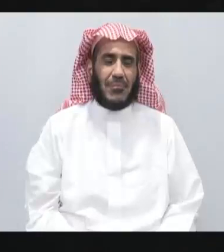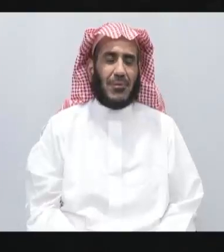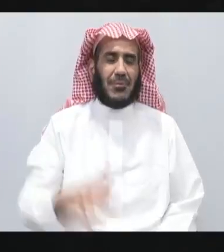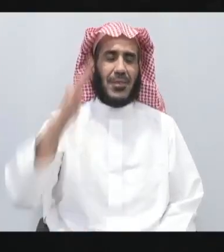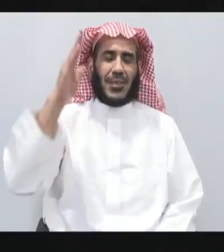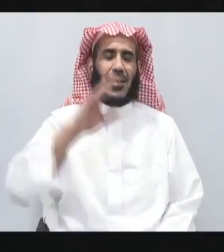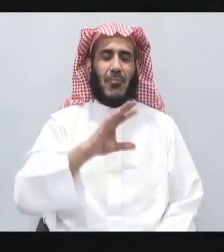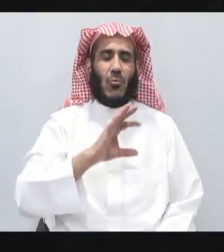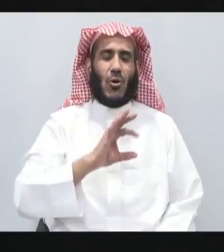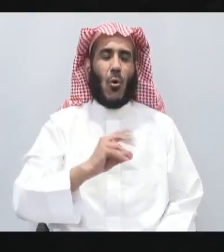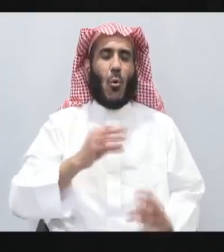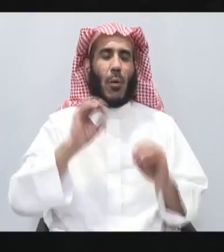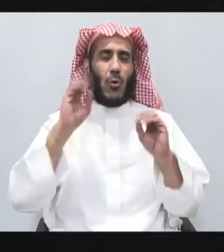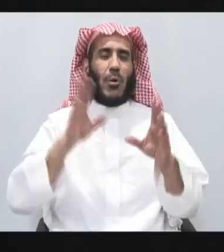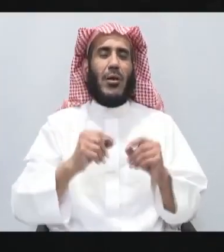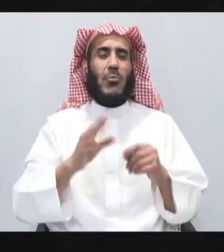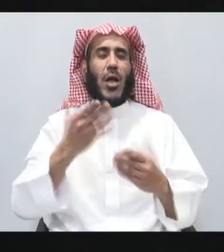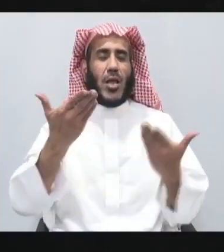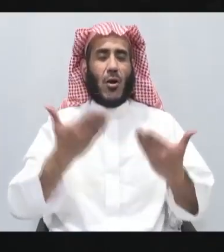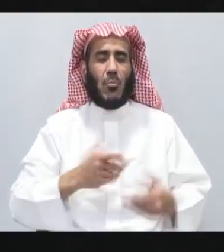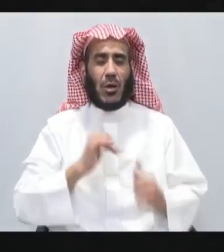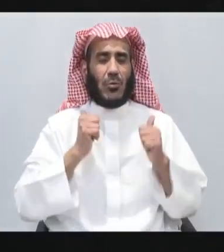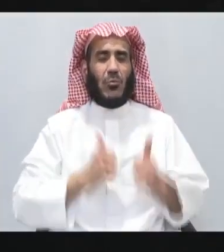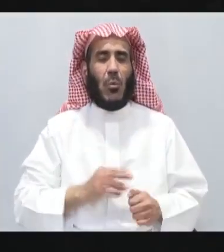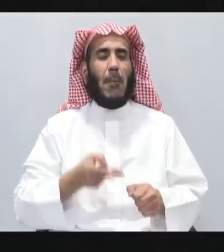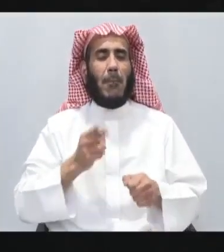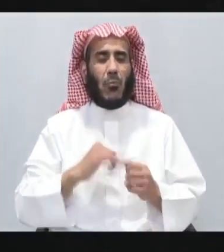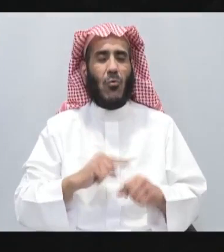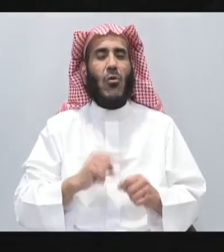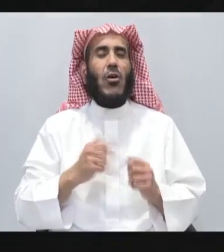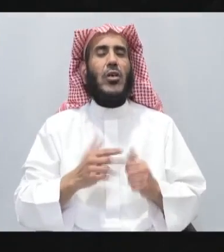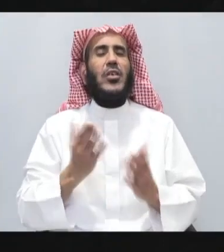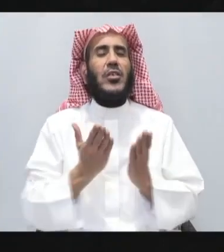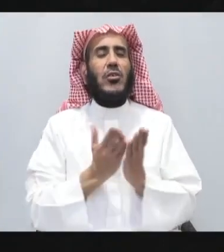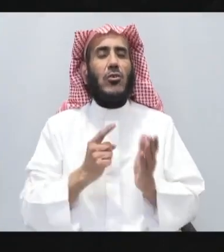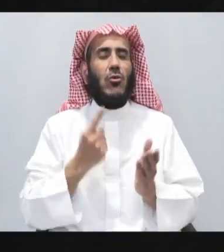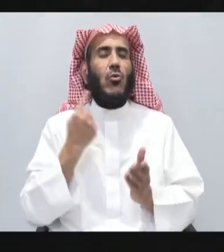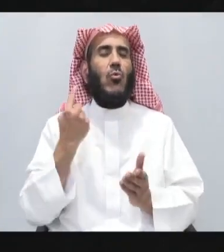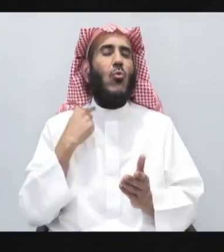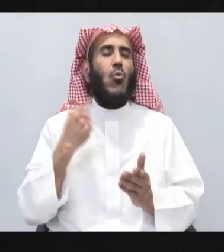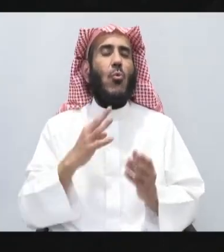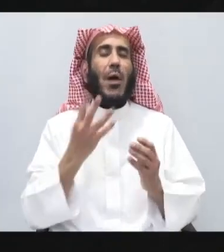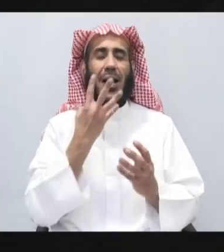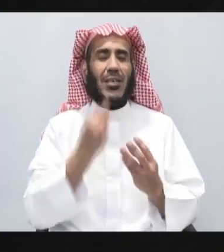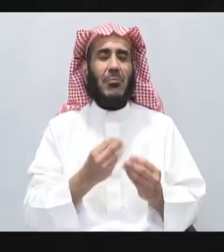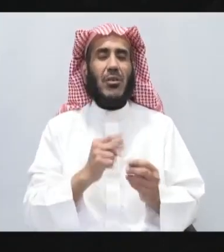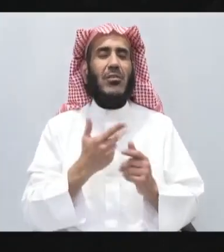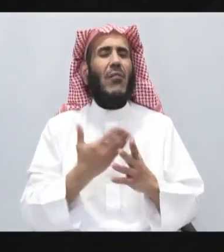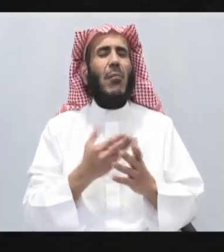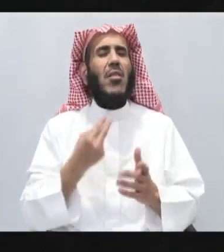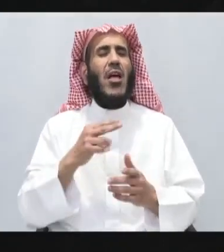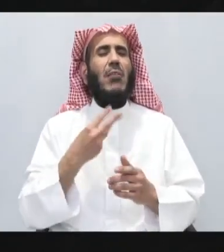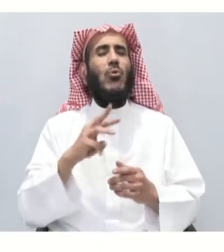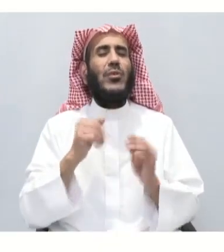السلام عليكم ورحمه الله حياكم الله طلابنا وطالباتنا مره اخرى في حصه من حصص العلوم الجميله للصف الثاني